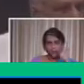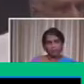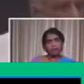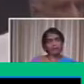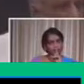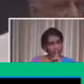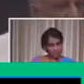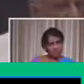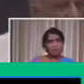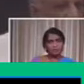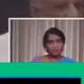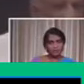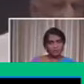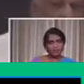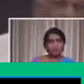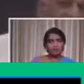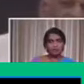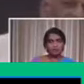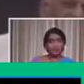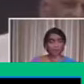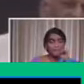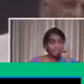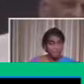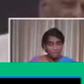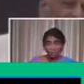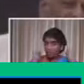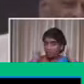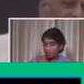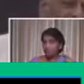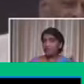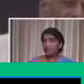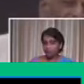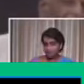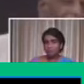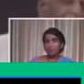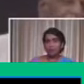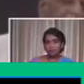කියනවා මේ මේ මේ සැලැස්ම සාර්ථක නම්